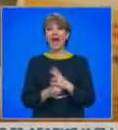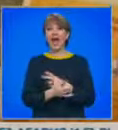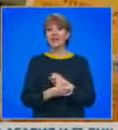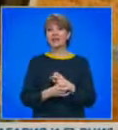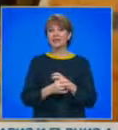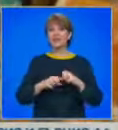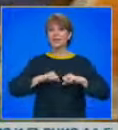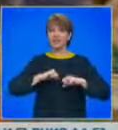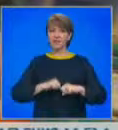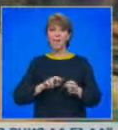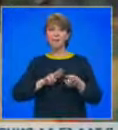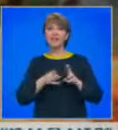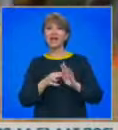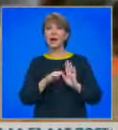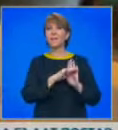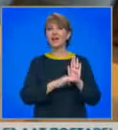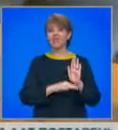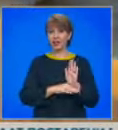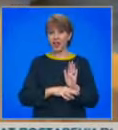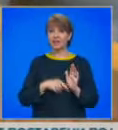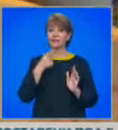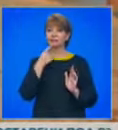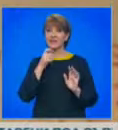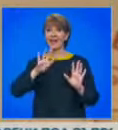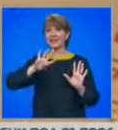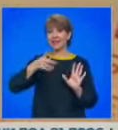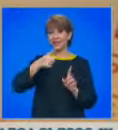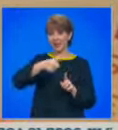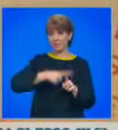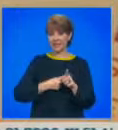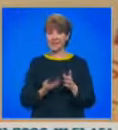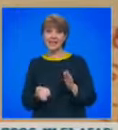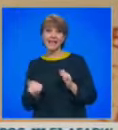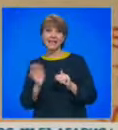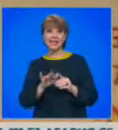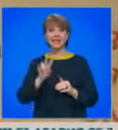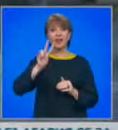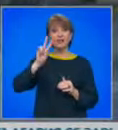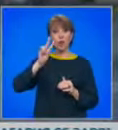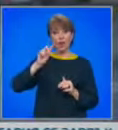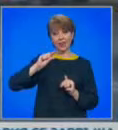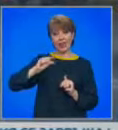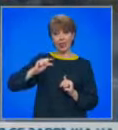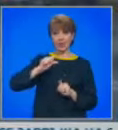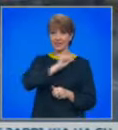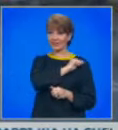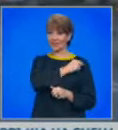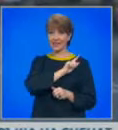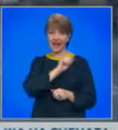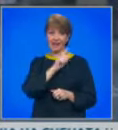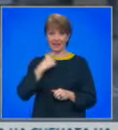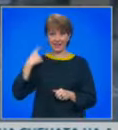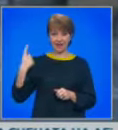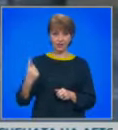и правилата на сертификатите. Те ще важат 9 месеца след втората доза, а не една година. Ще си